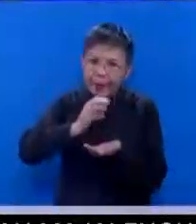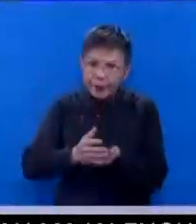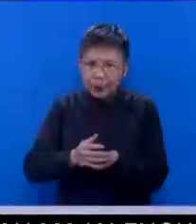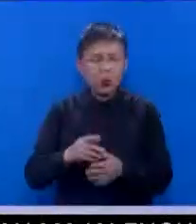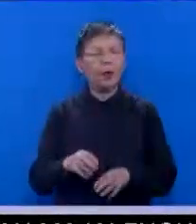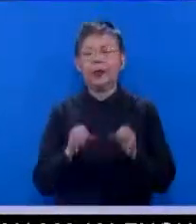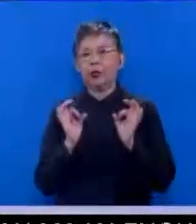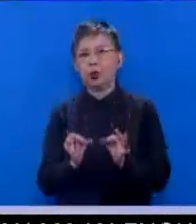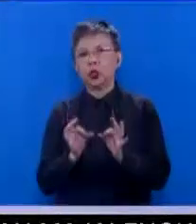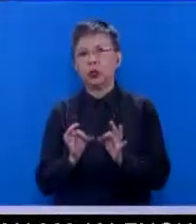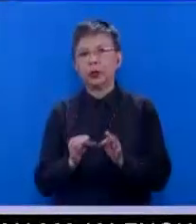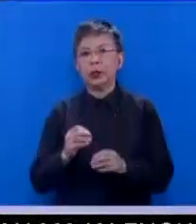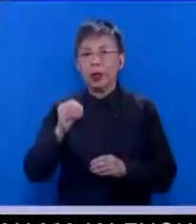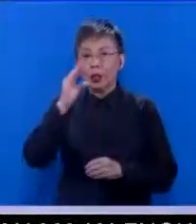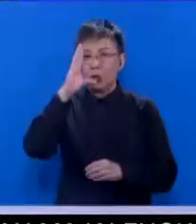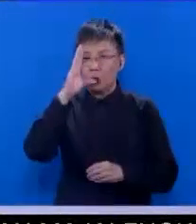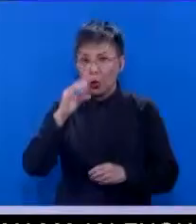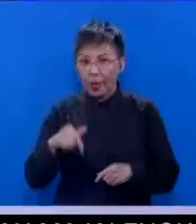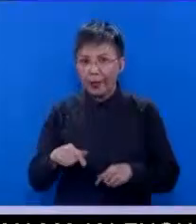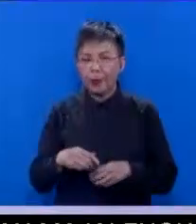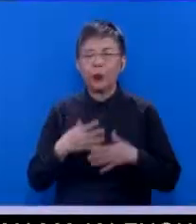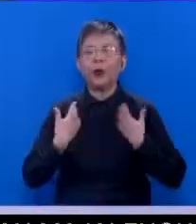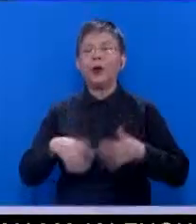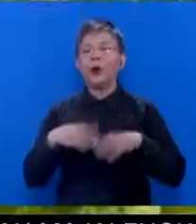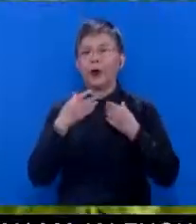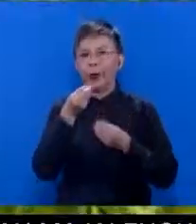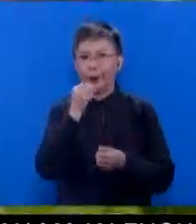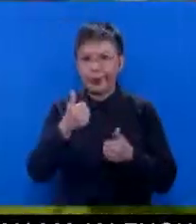pas banget nih di sore hari seperti saat ini.